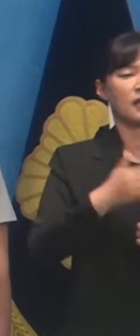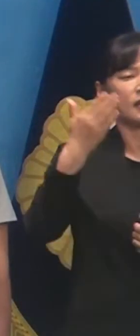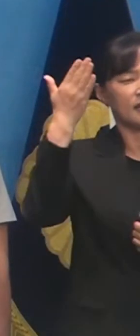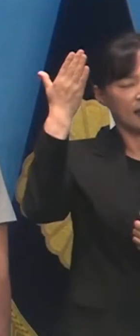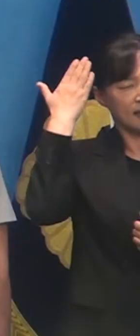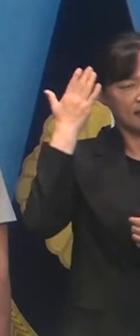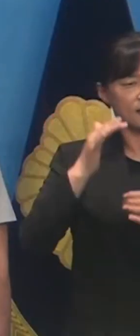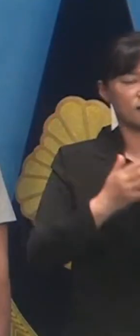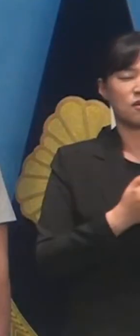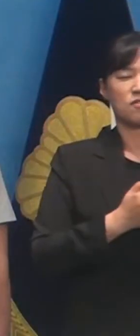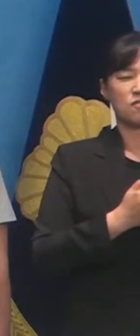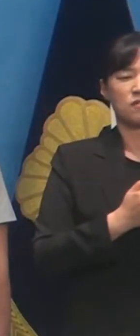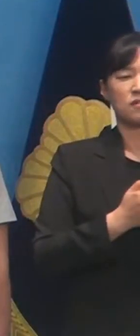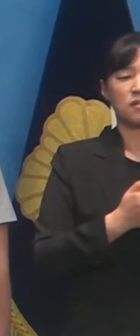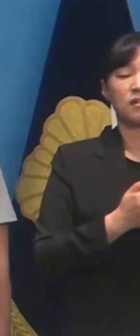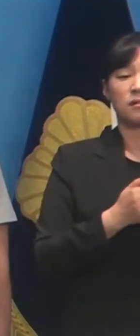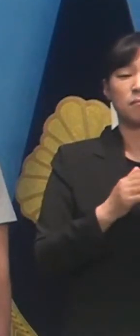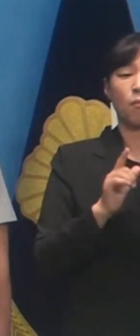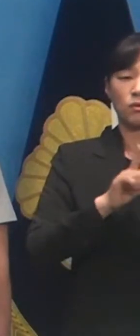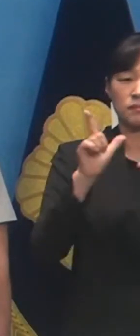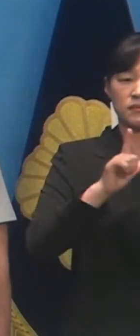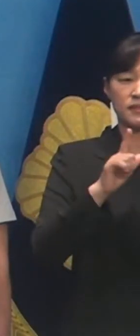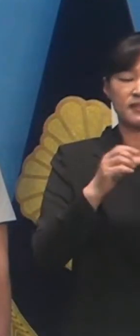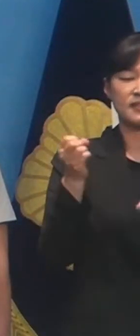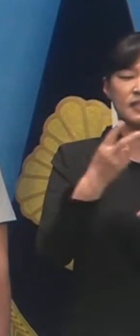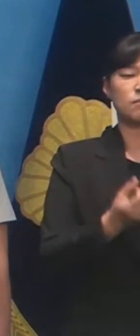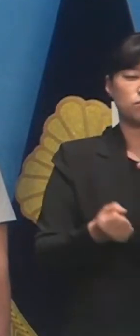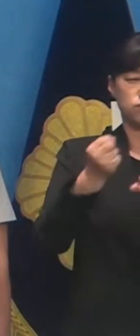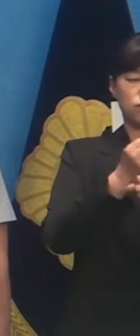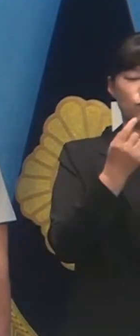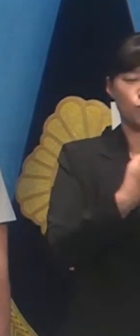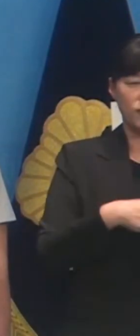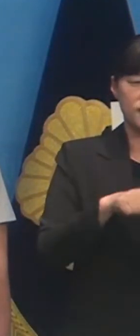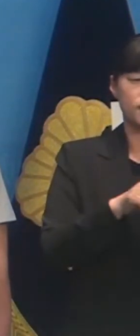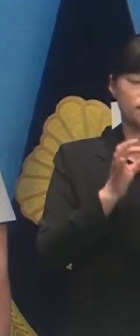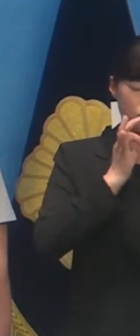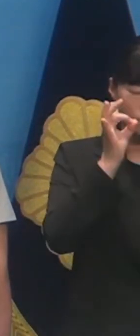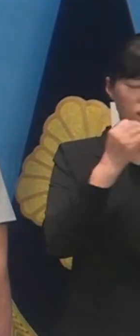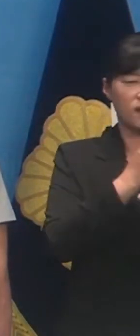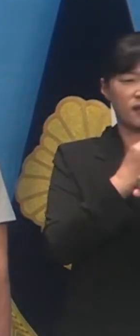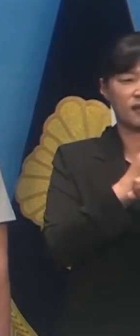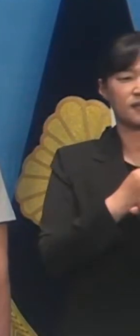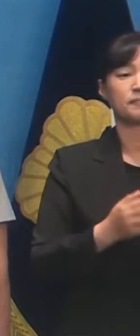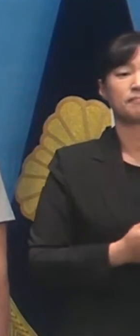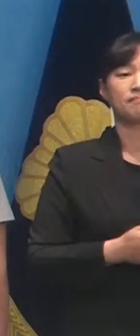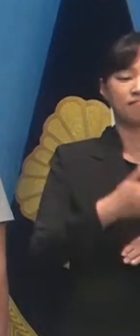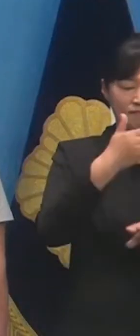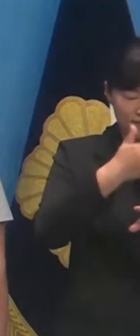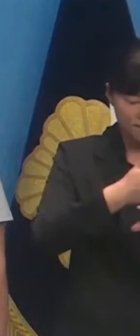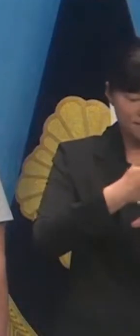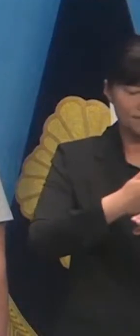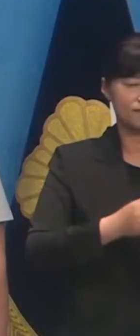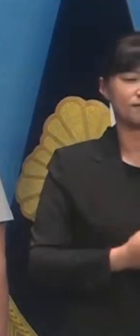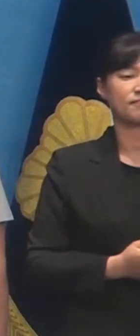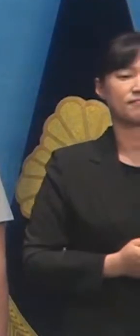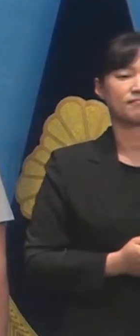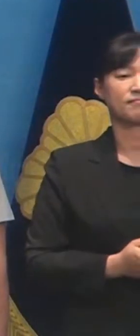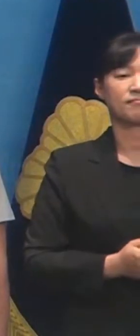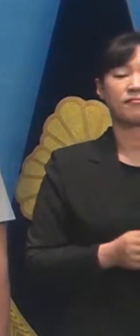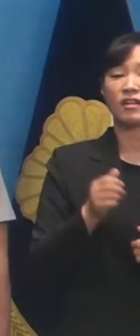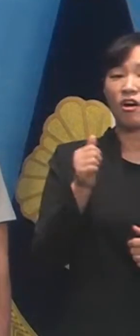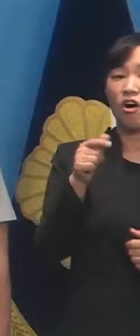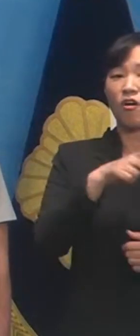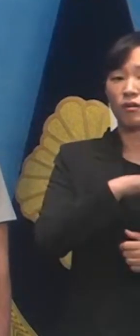옛날 위상을 회복할 수 있도록 저희들이 최선을 다하겠다 이렇게 약속을 드리겠습니다. 이상입니다. 감사합니다.